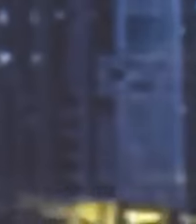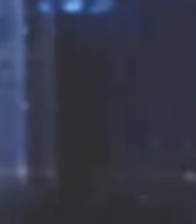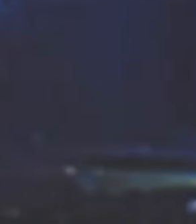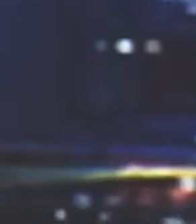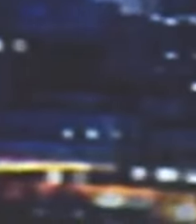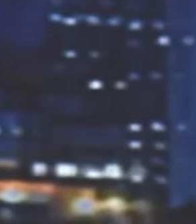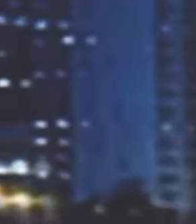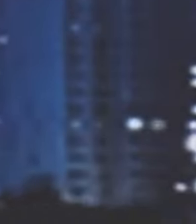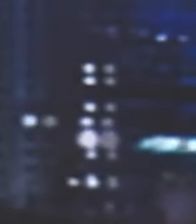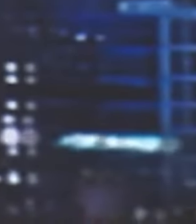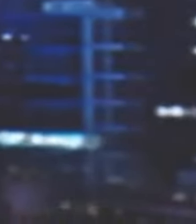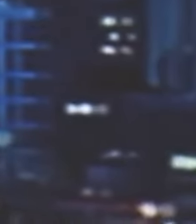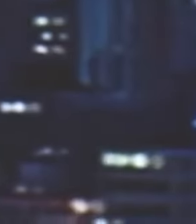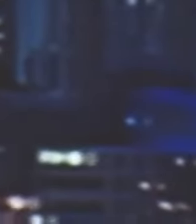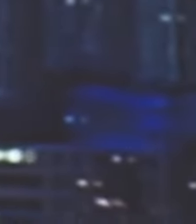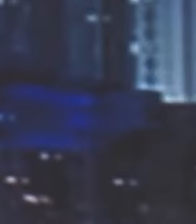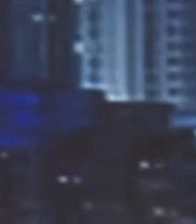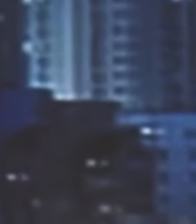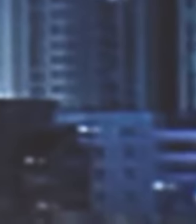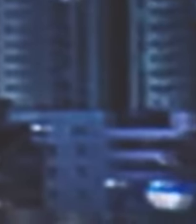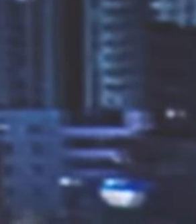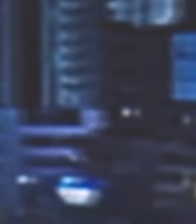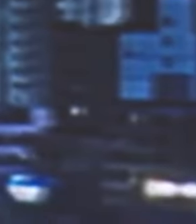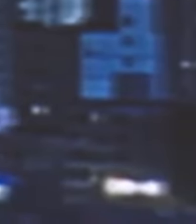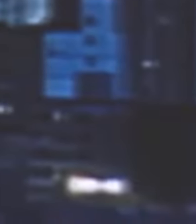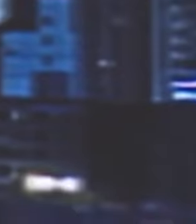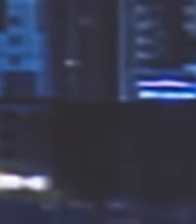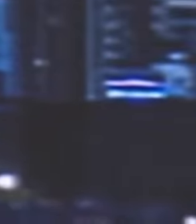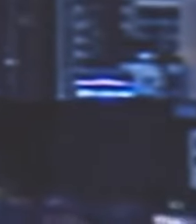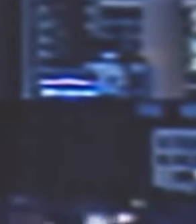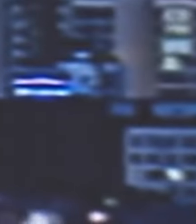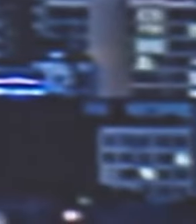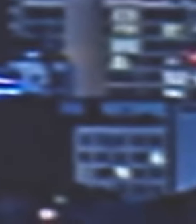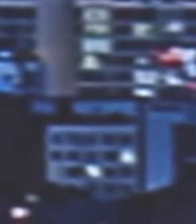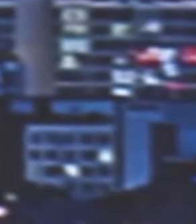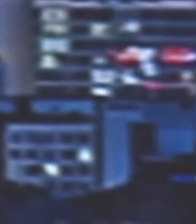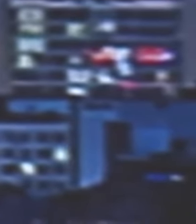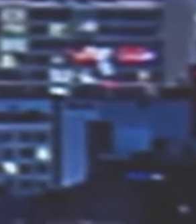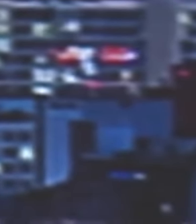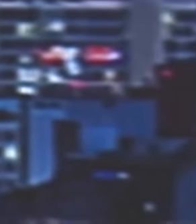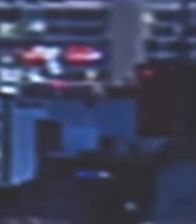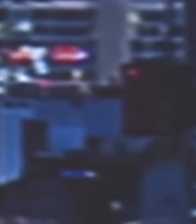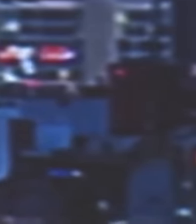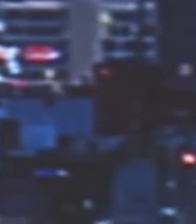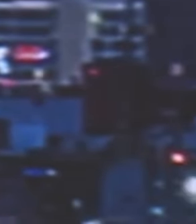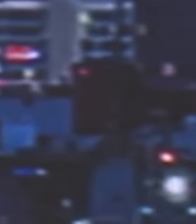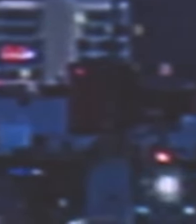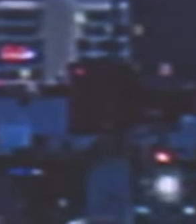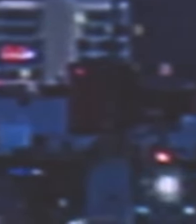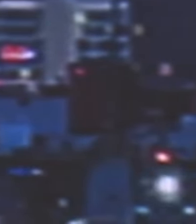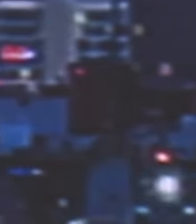JTBC 뉴스를 시청해주셔서 고맙습니다. 저희는 저녁 6시 50분 뉴스룸에서 뵙겠습니다.